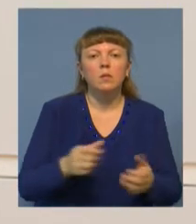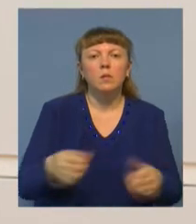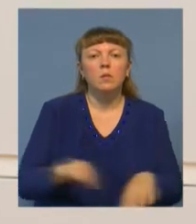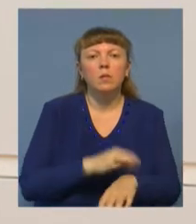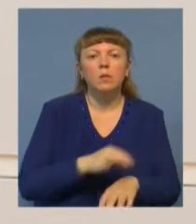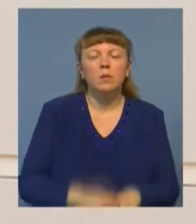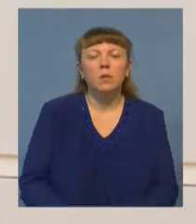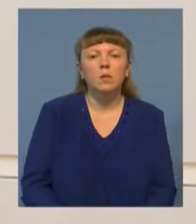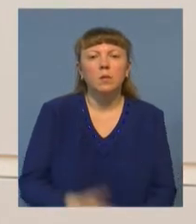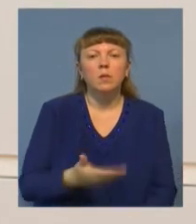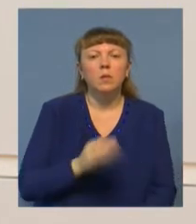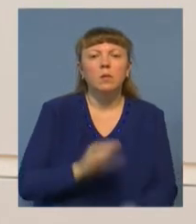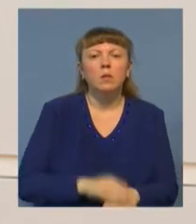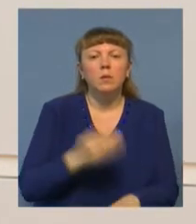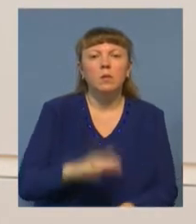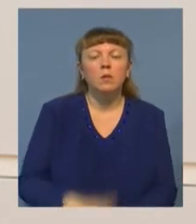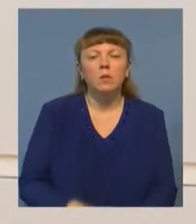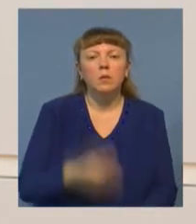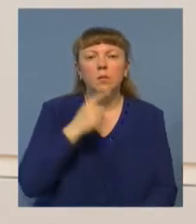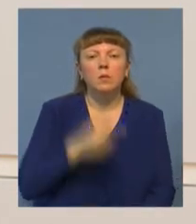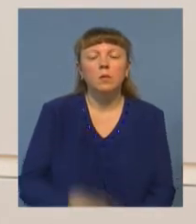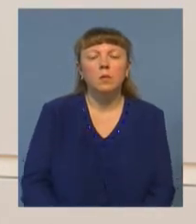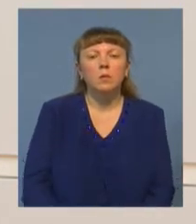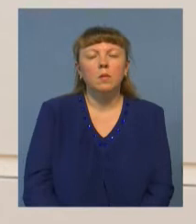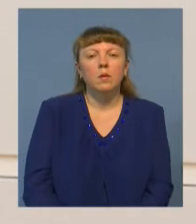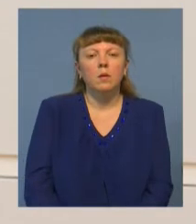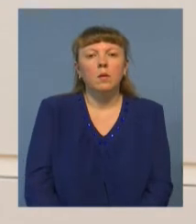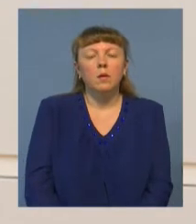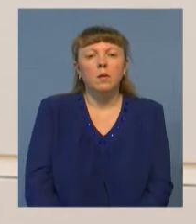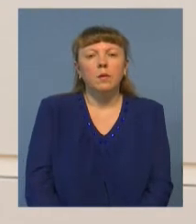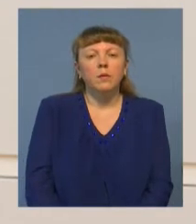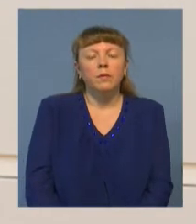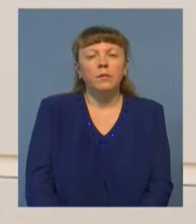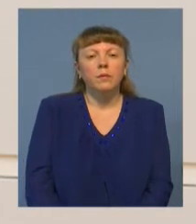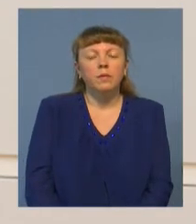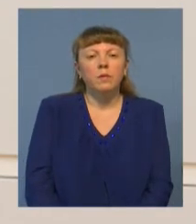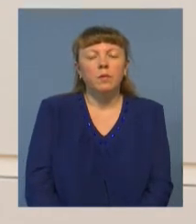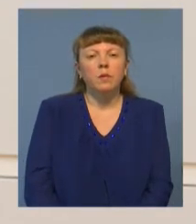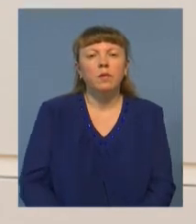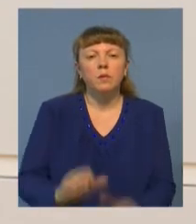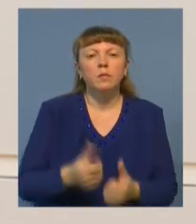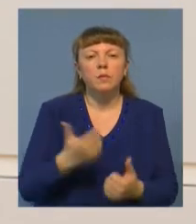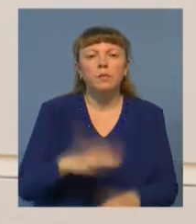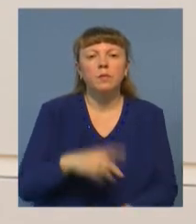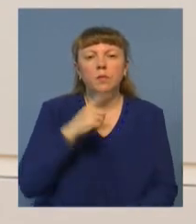да, либо подтвердить факт того, что родители, да, допустим, родители фактически брак расторгли.